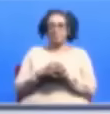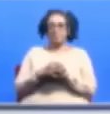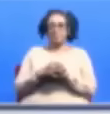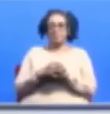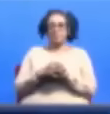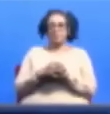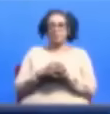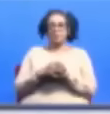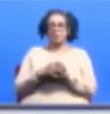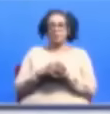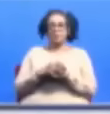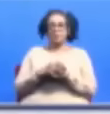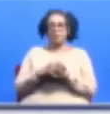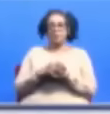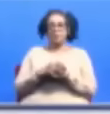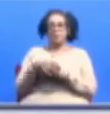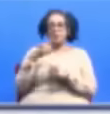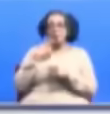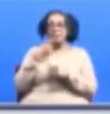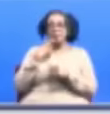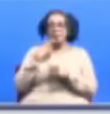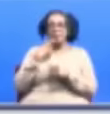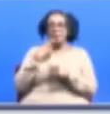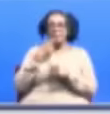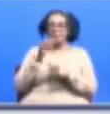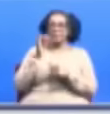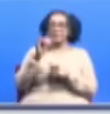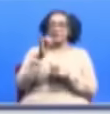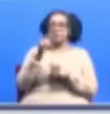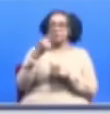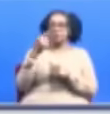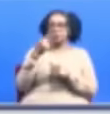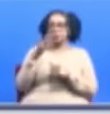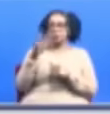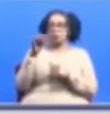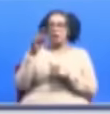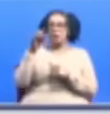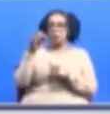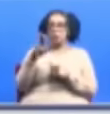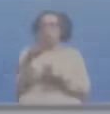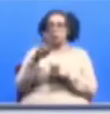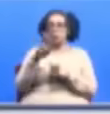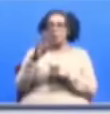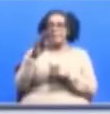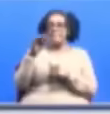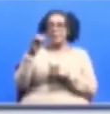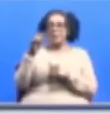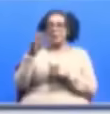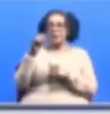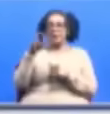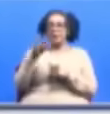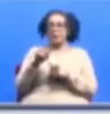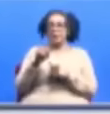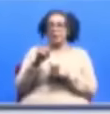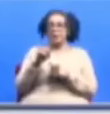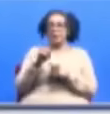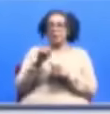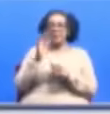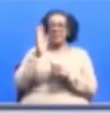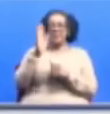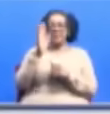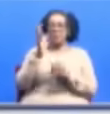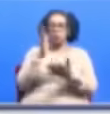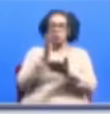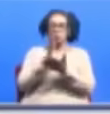Naam, na sasa mtazamaji, inabainika kuwa mshukiwa wa mauaji ya starlet wa huu John Matara hakuwa tu mhusika mkuu kwenye sakata